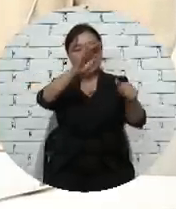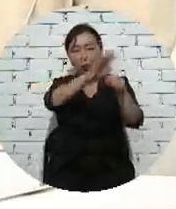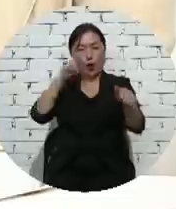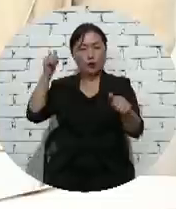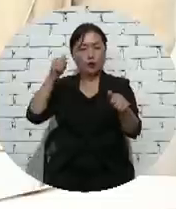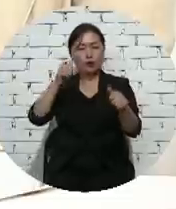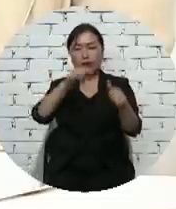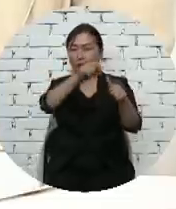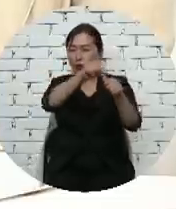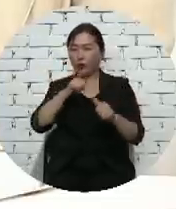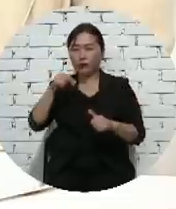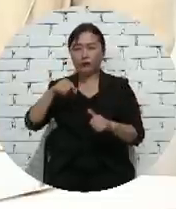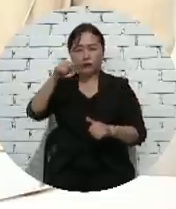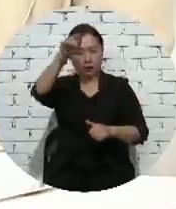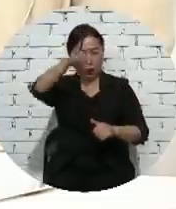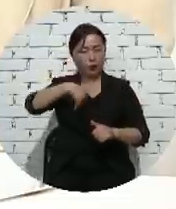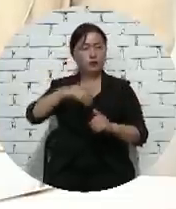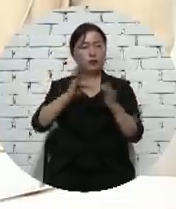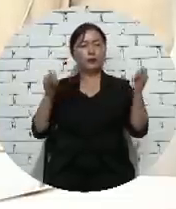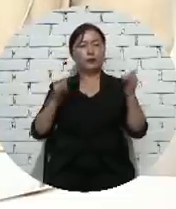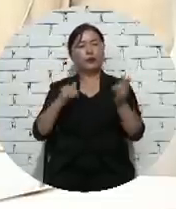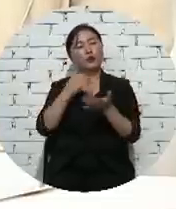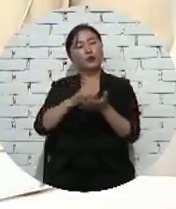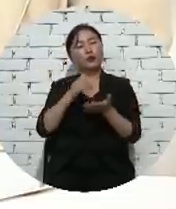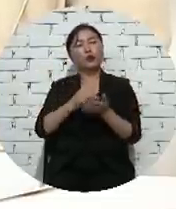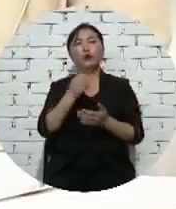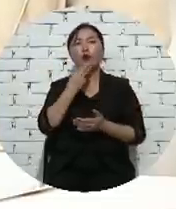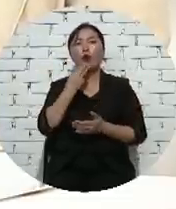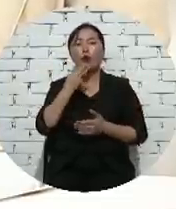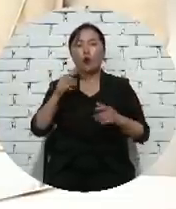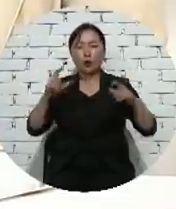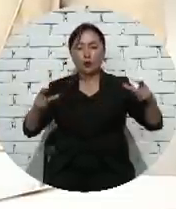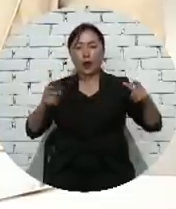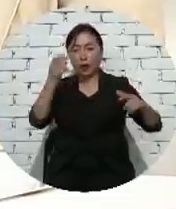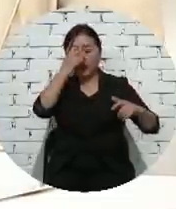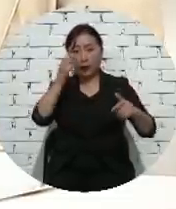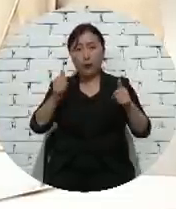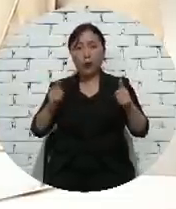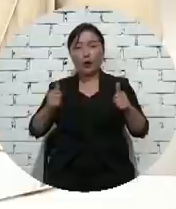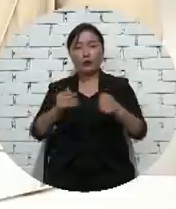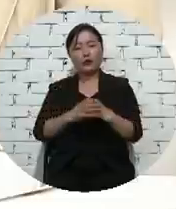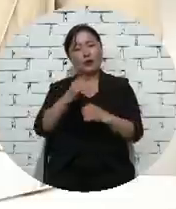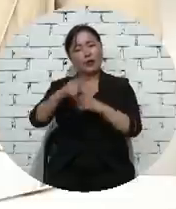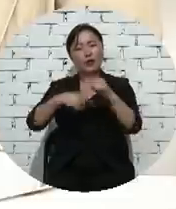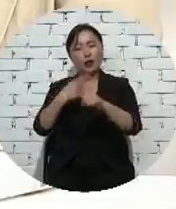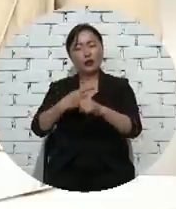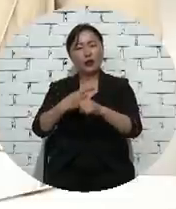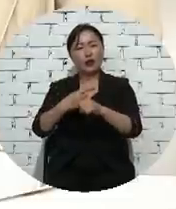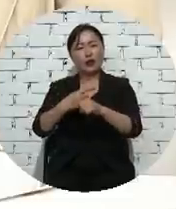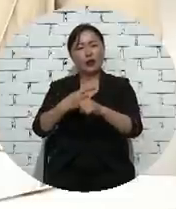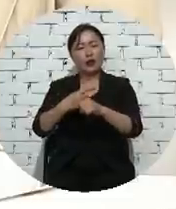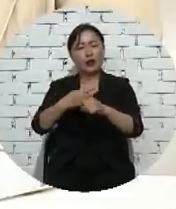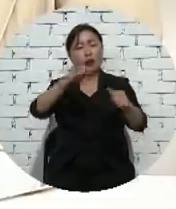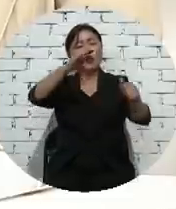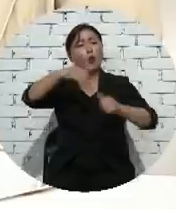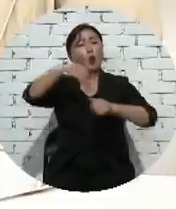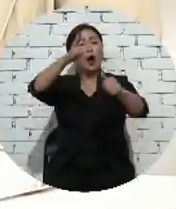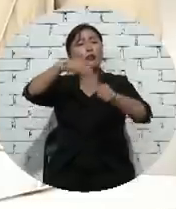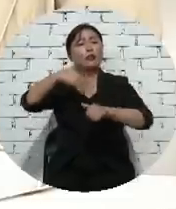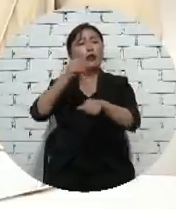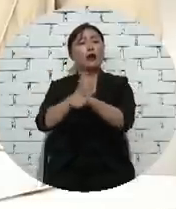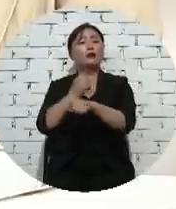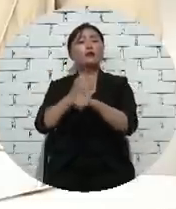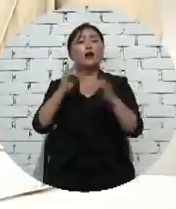보통 그 서울지검 같은 데서 1년에 한 2, 3차장 산하에서 소환하는